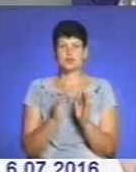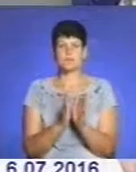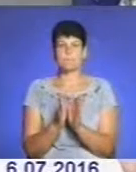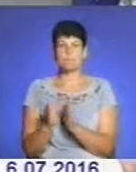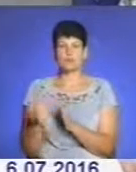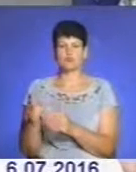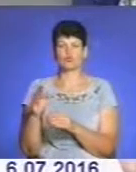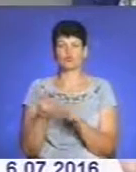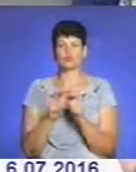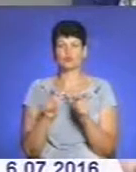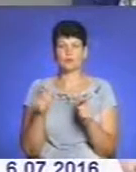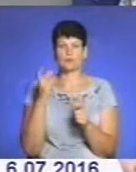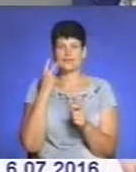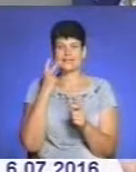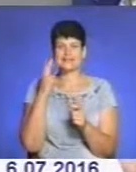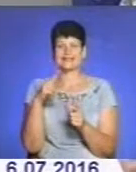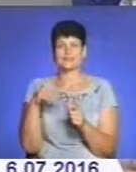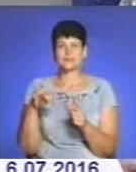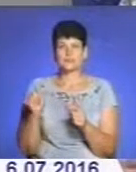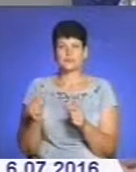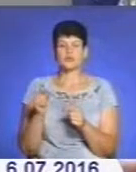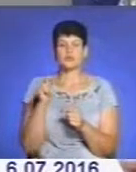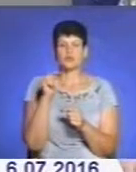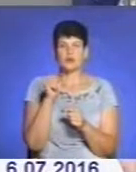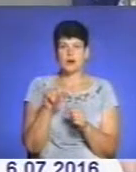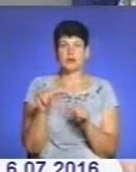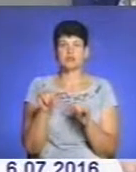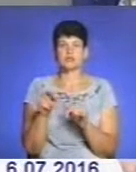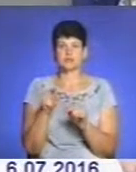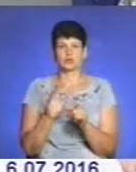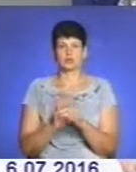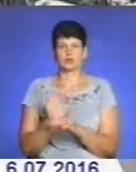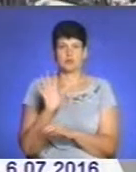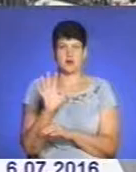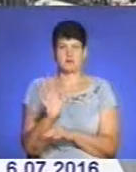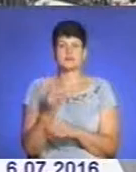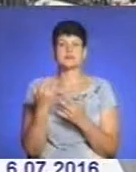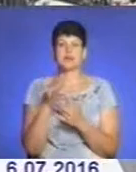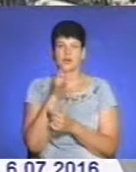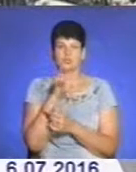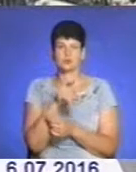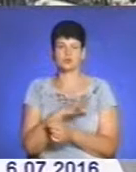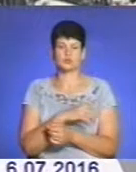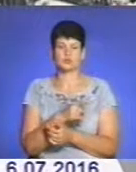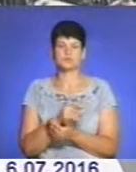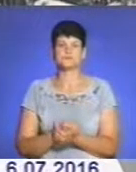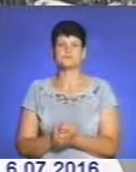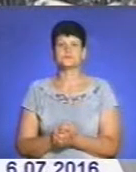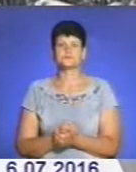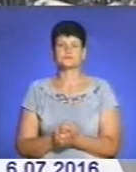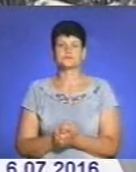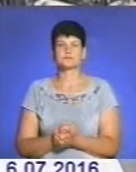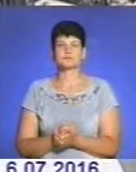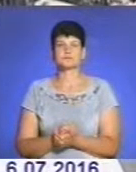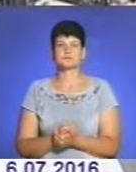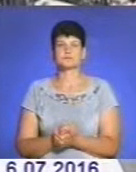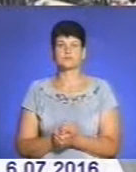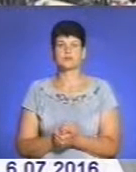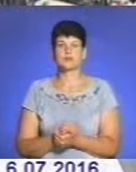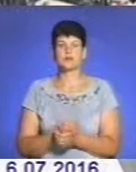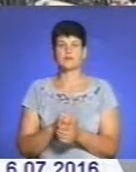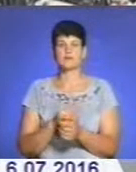пунктах постійної дислокації військової частини установ туди, куди вони були направлені. Скільки часу вони там перебуватимуть? Ну, від